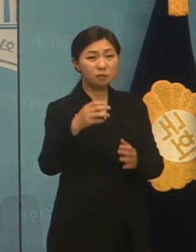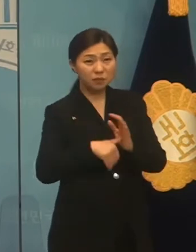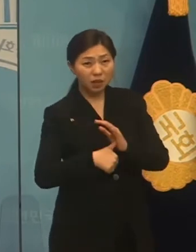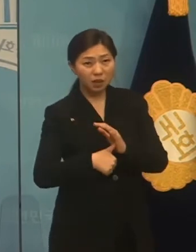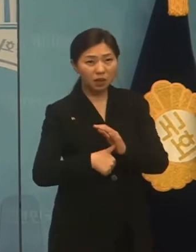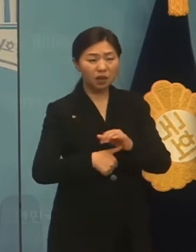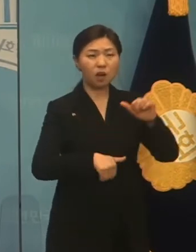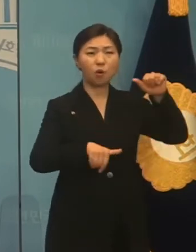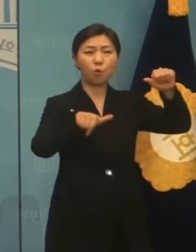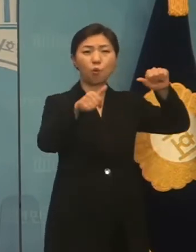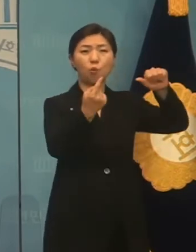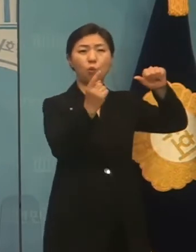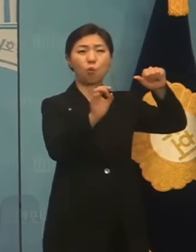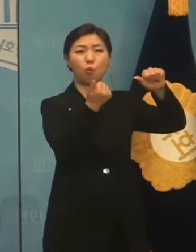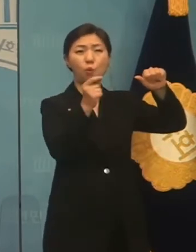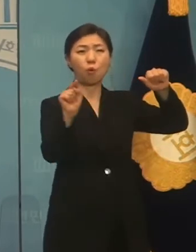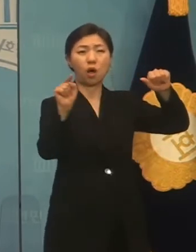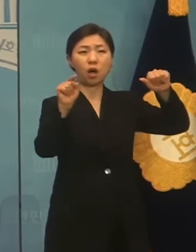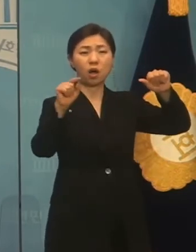5공학부터 이어져온